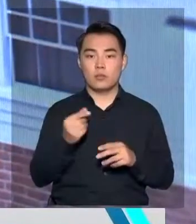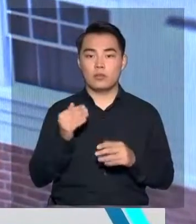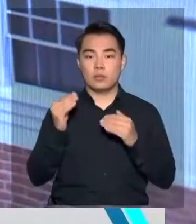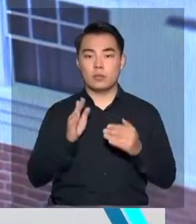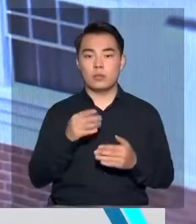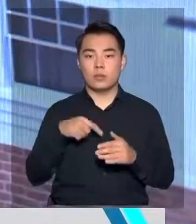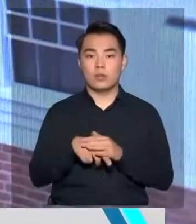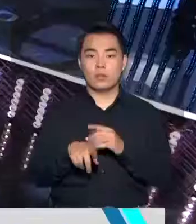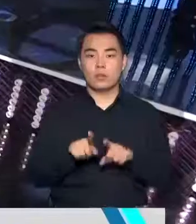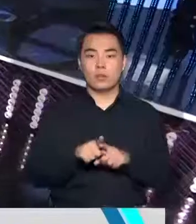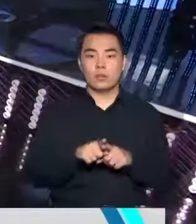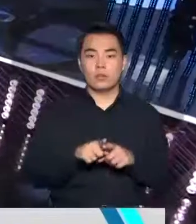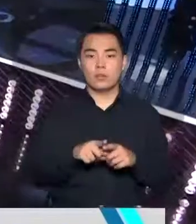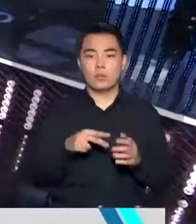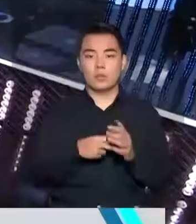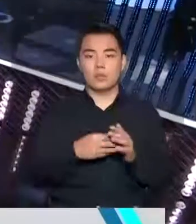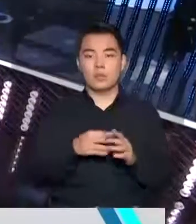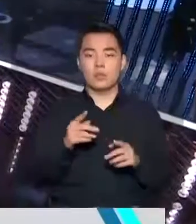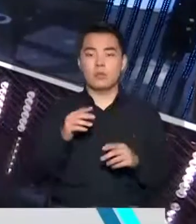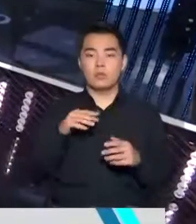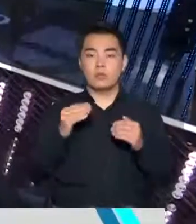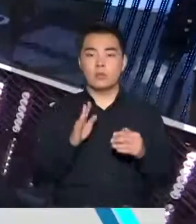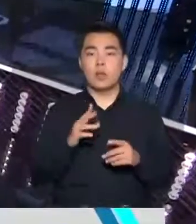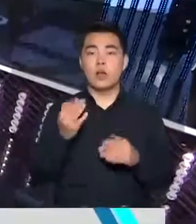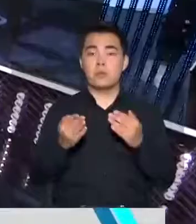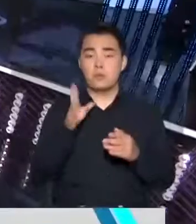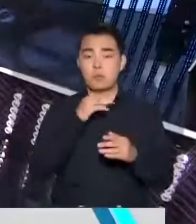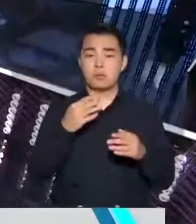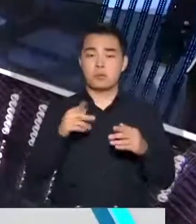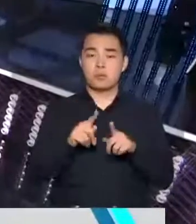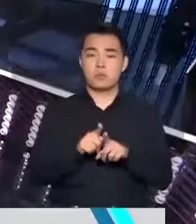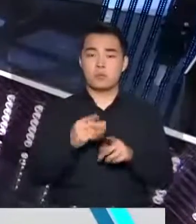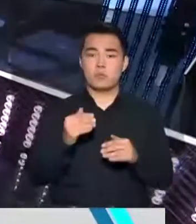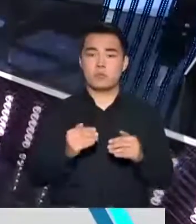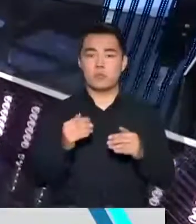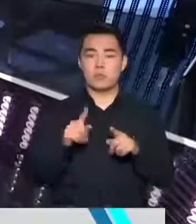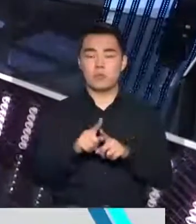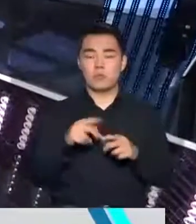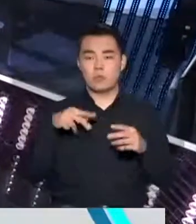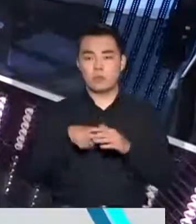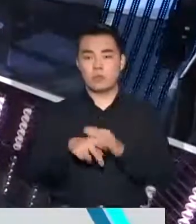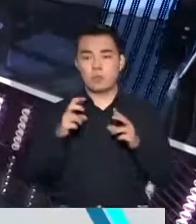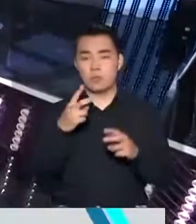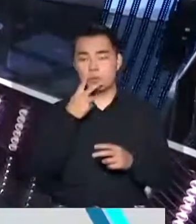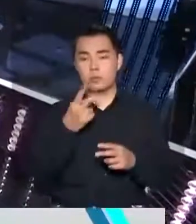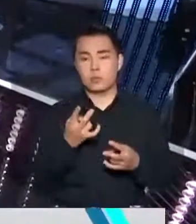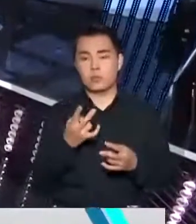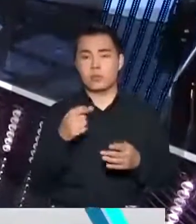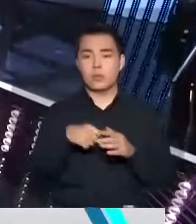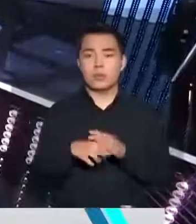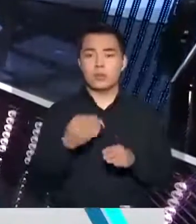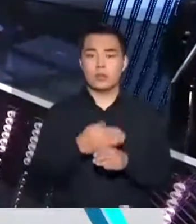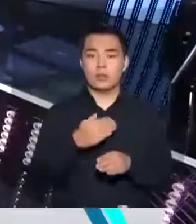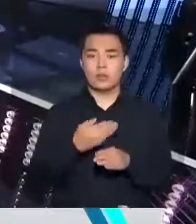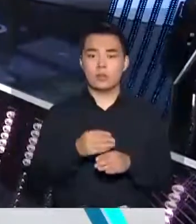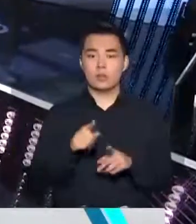sol kuruluşka arlası o. Belki bağasını kayta karu kerek şar. Bağasın kayta karadık. Tujumdama men biz mesela jan kreditik üylerde aytıp